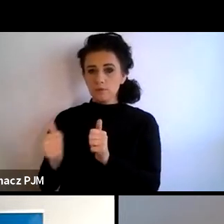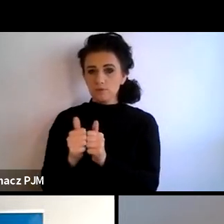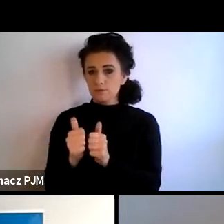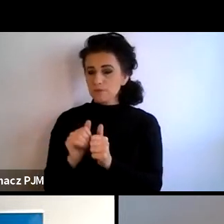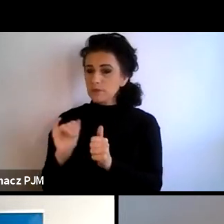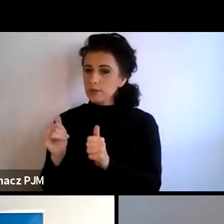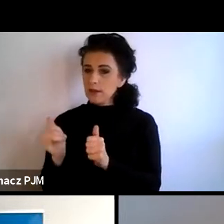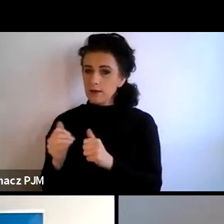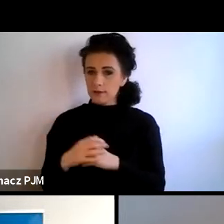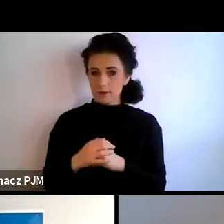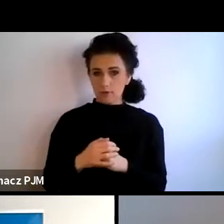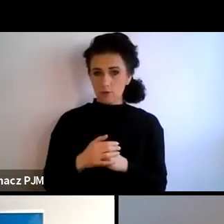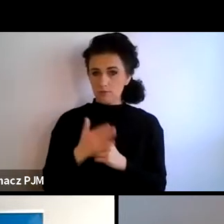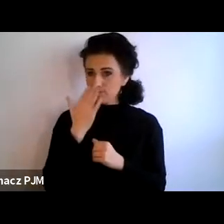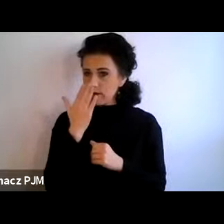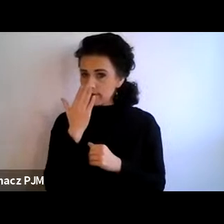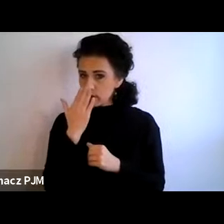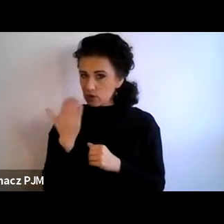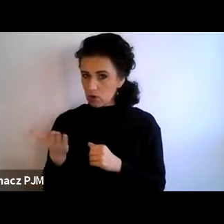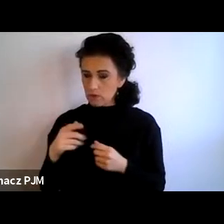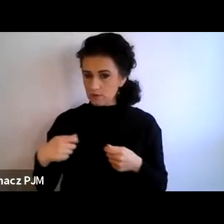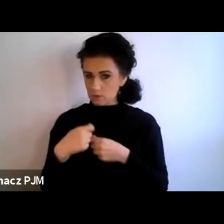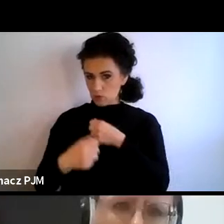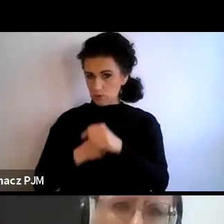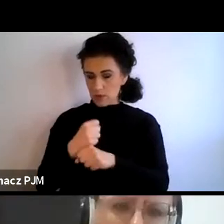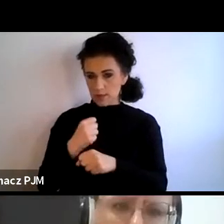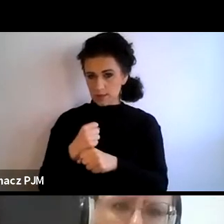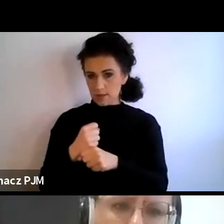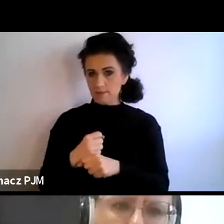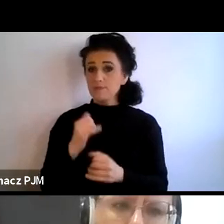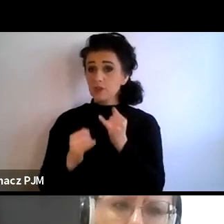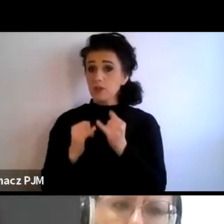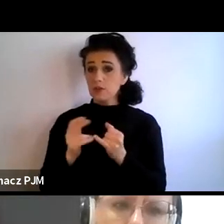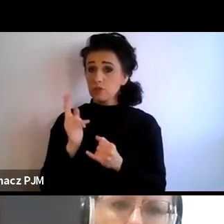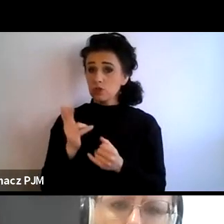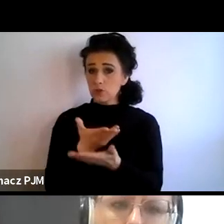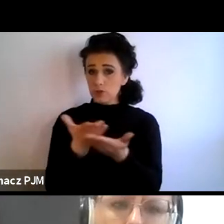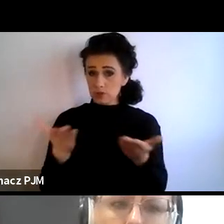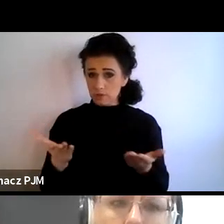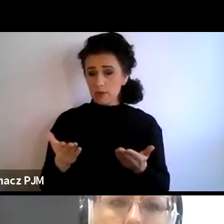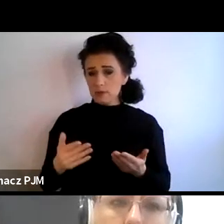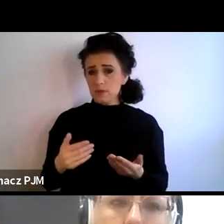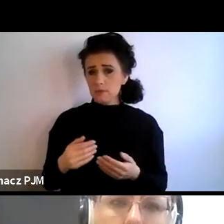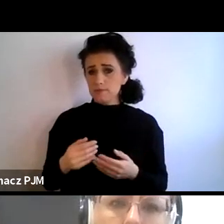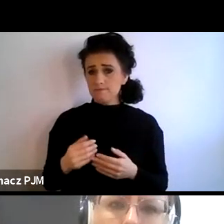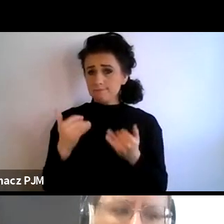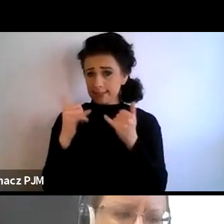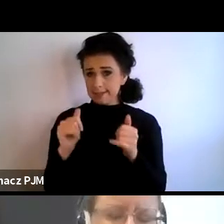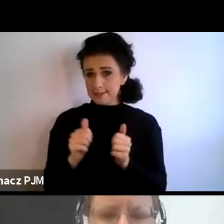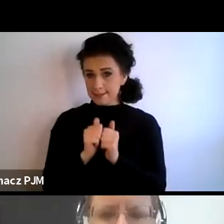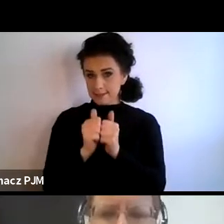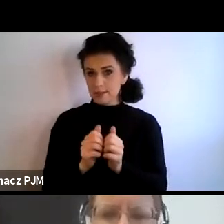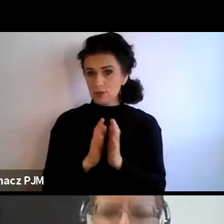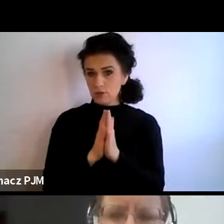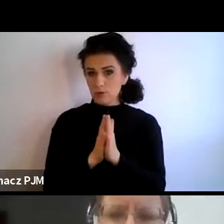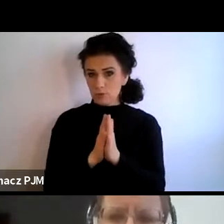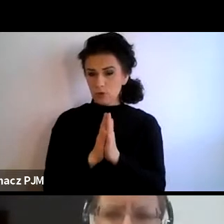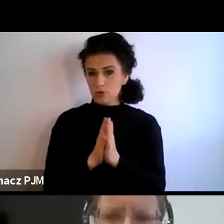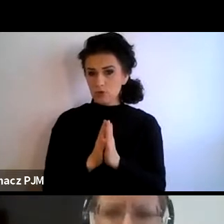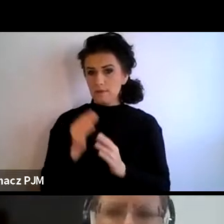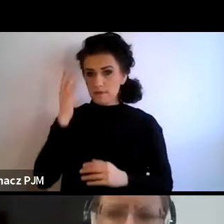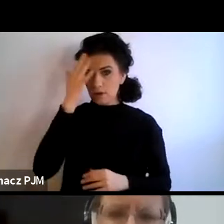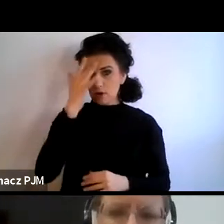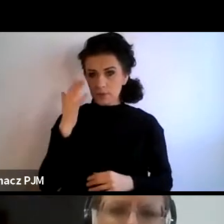współpraca wygląda. Jeżeli ktoś jest odmiennego zdania, to proszę sobie wyobrazić swoją najgorszą współpracę w